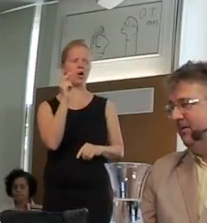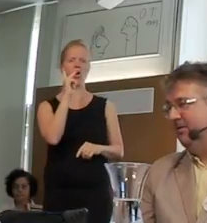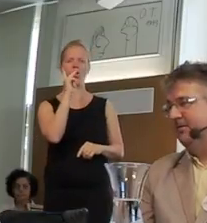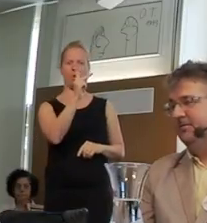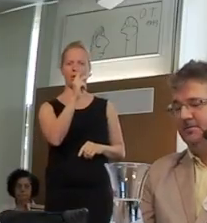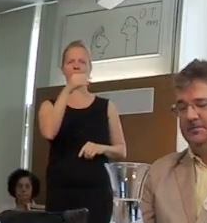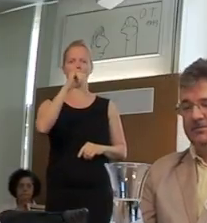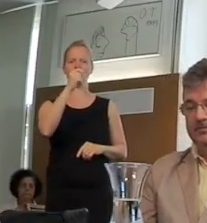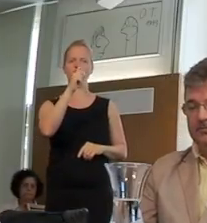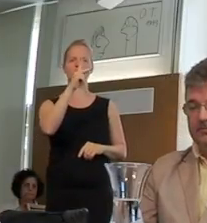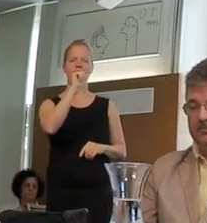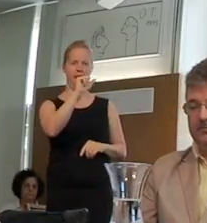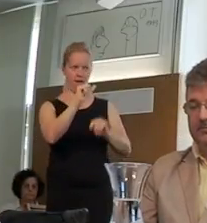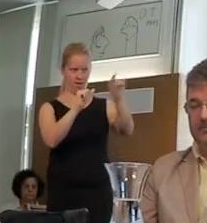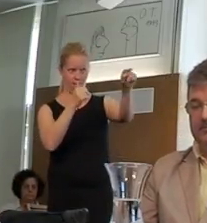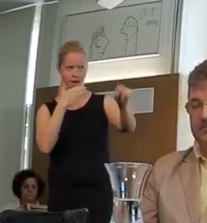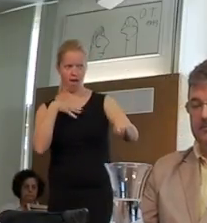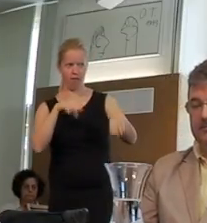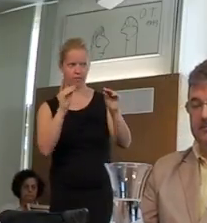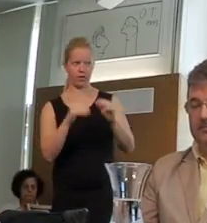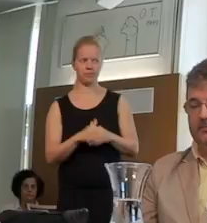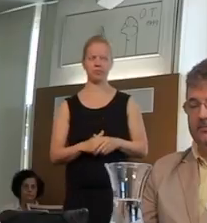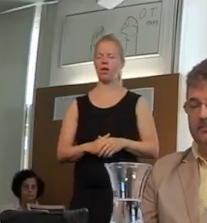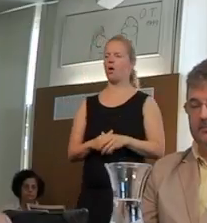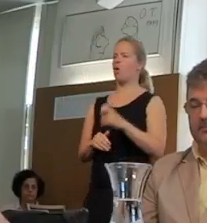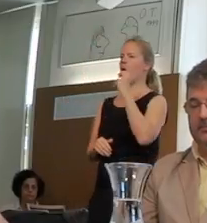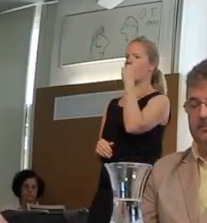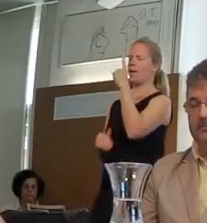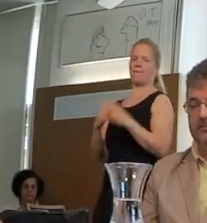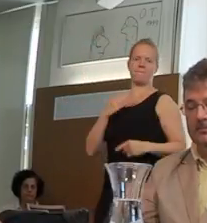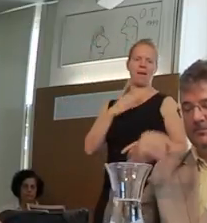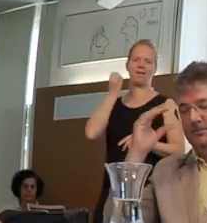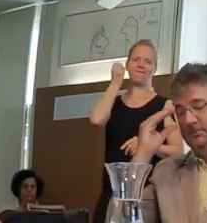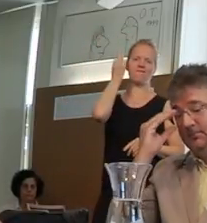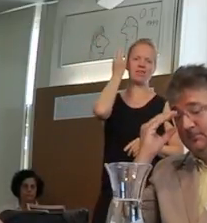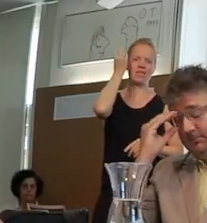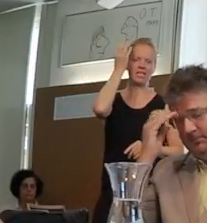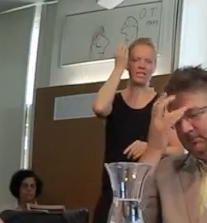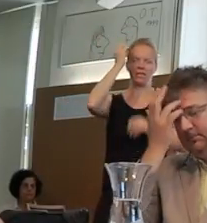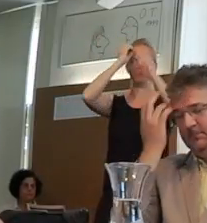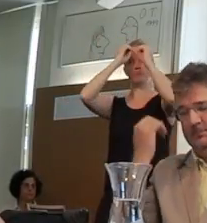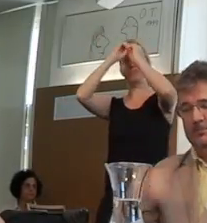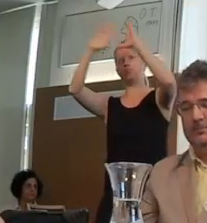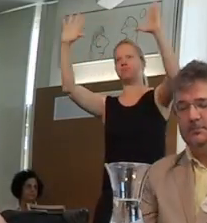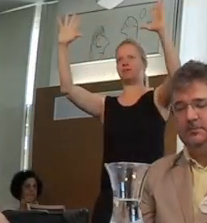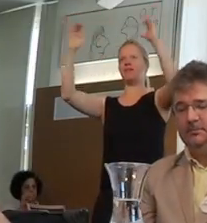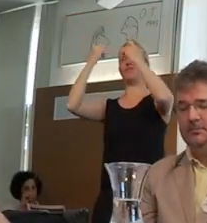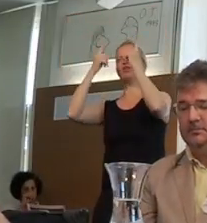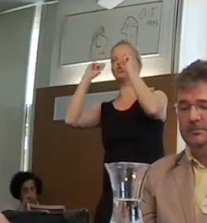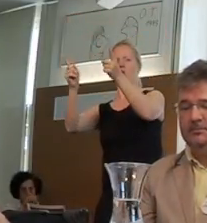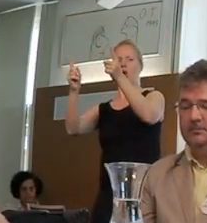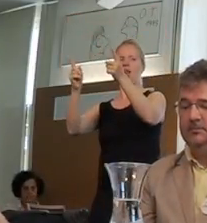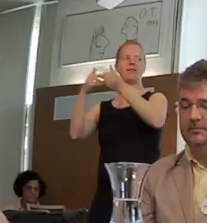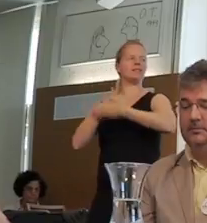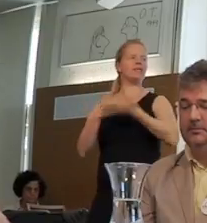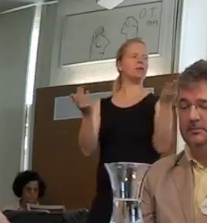bitte. Okay, also wenn ich meine Fantasie, wie es sein soll, so, dass es mir nicht auffällt und sonst auch